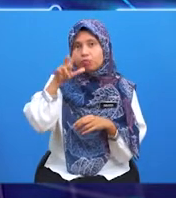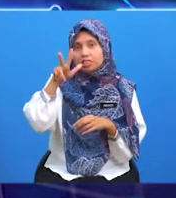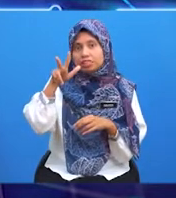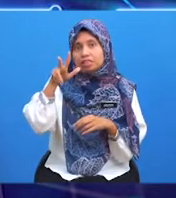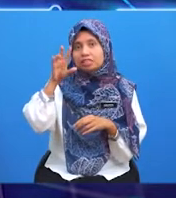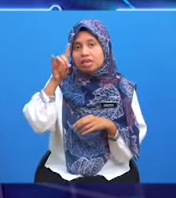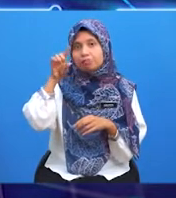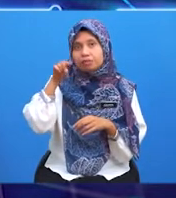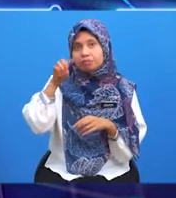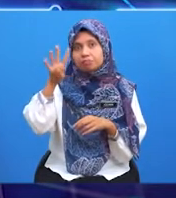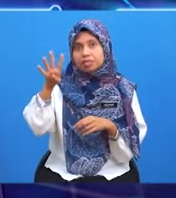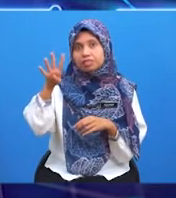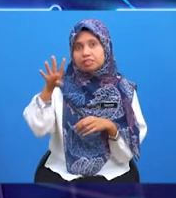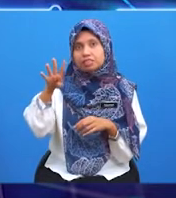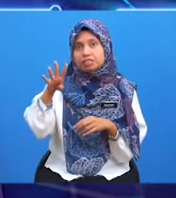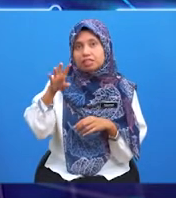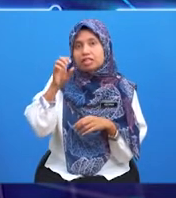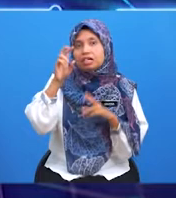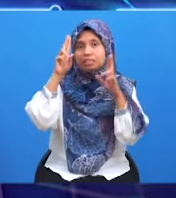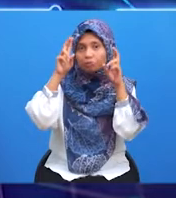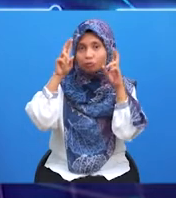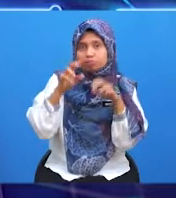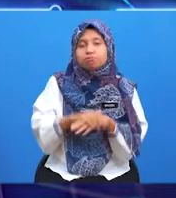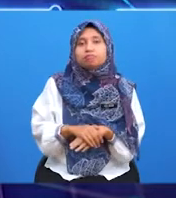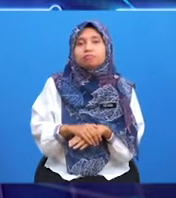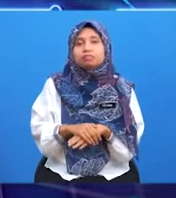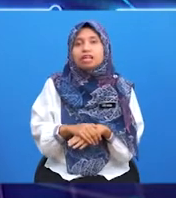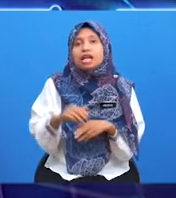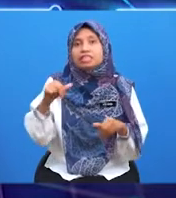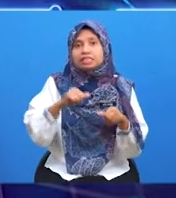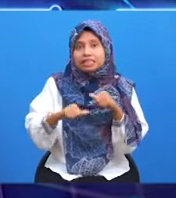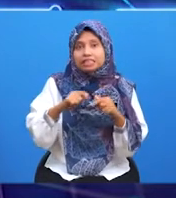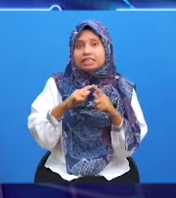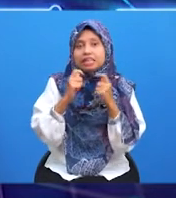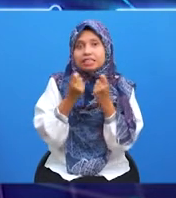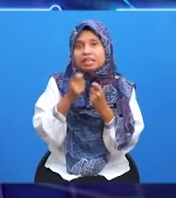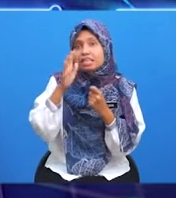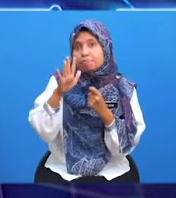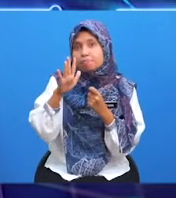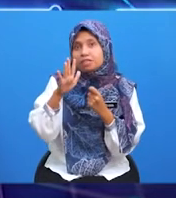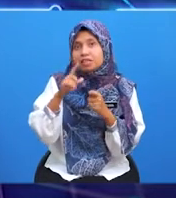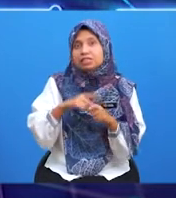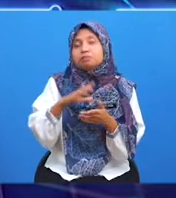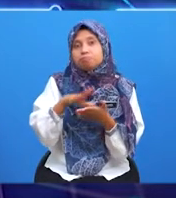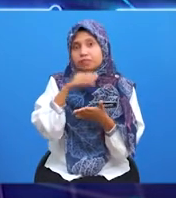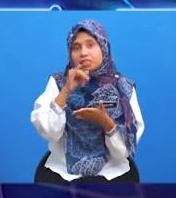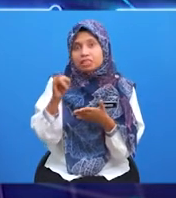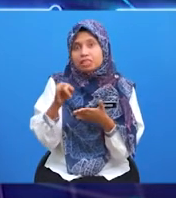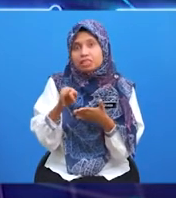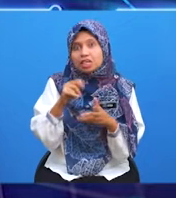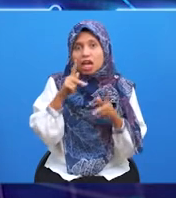8.3, 8.4, subtopik bererti. Sains tingkatan 5